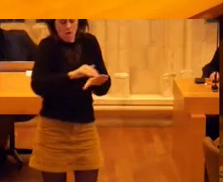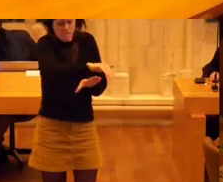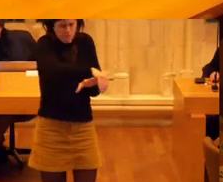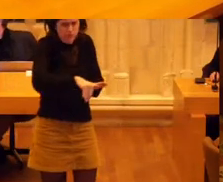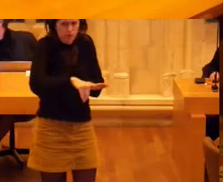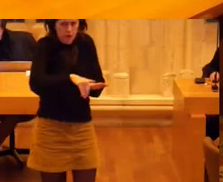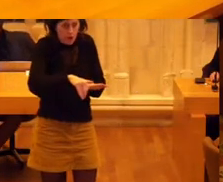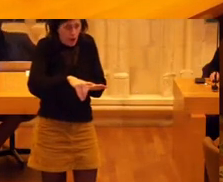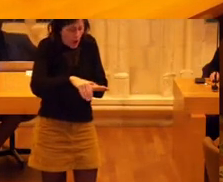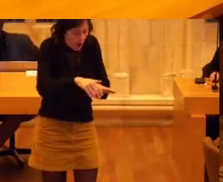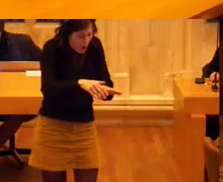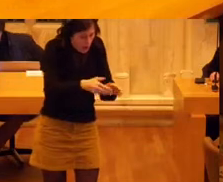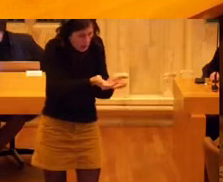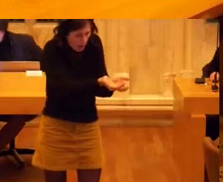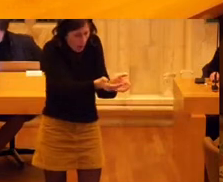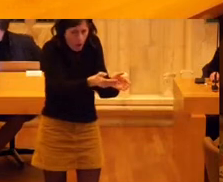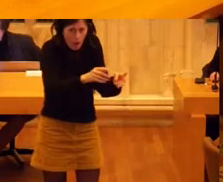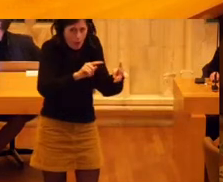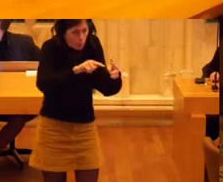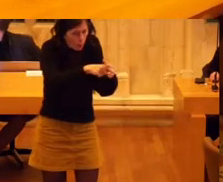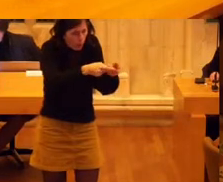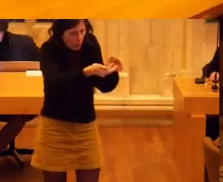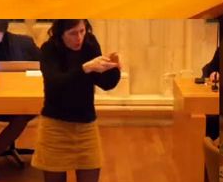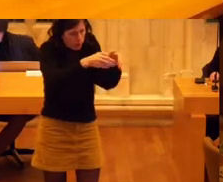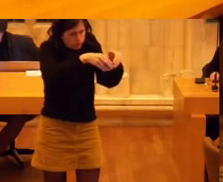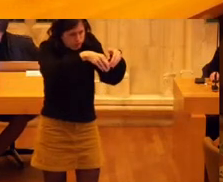effectivement découvert cette cavité